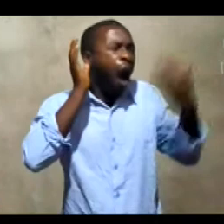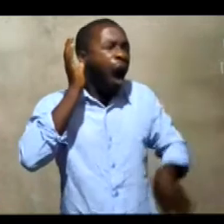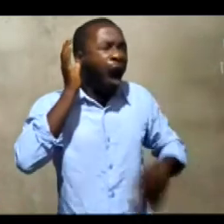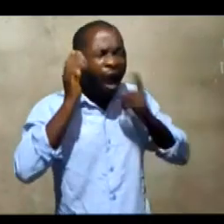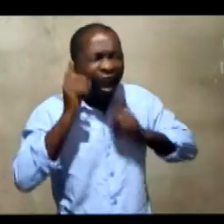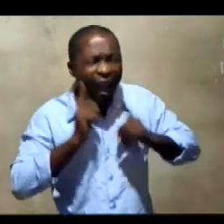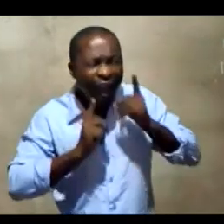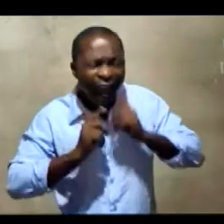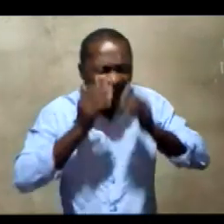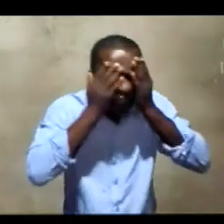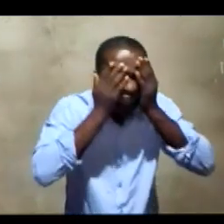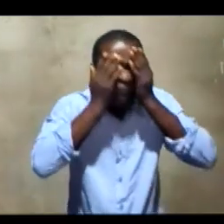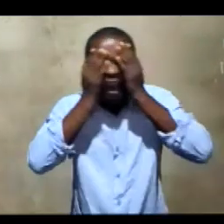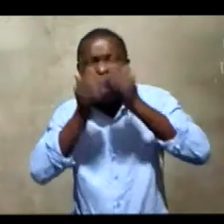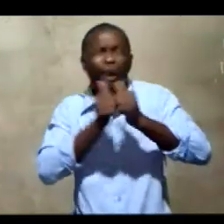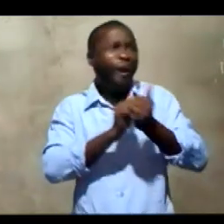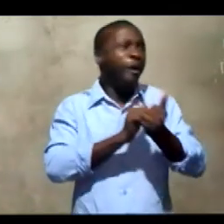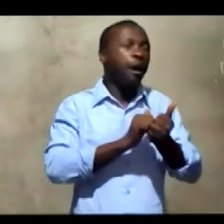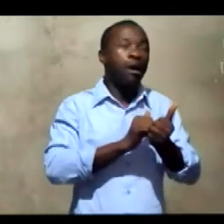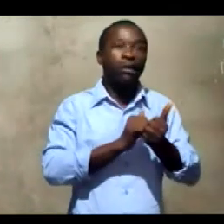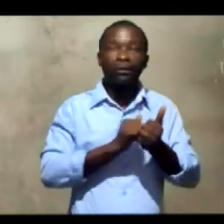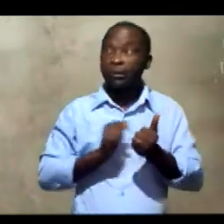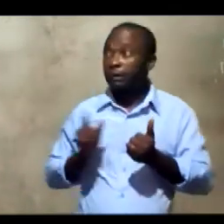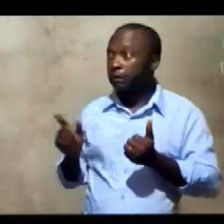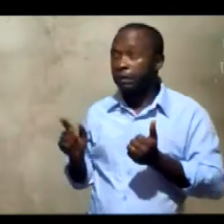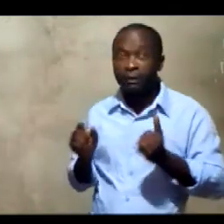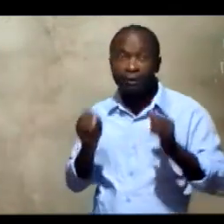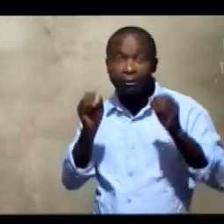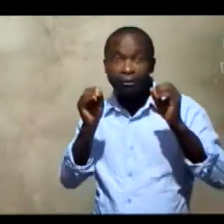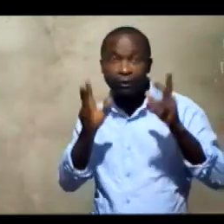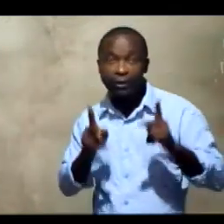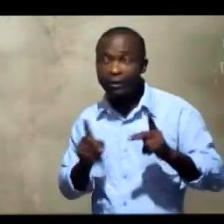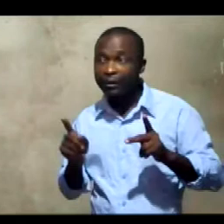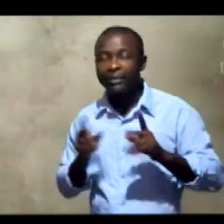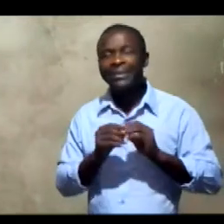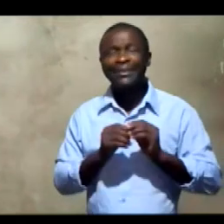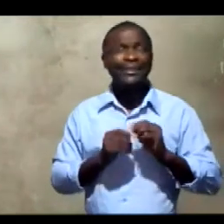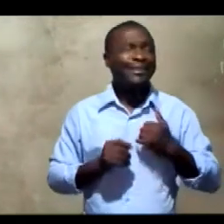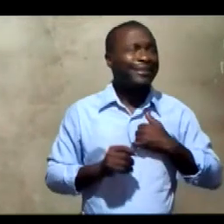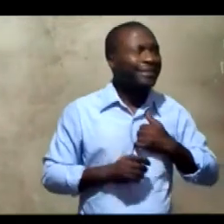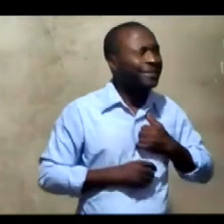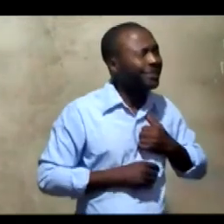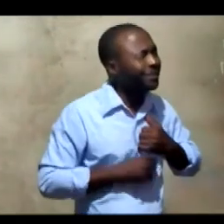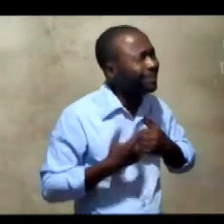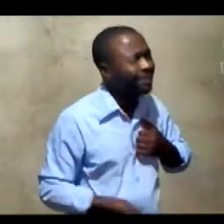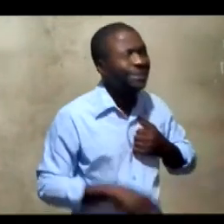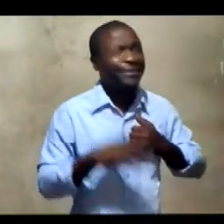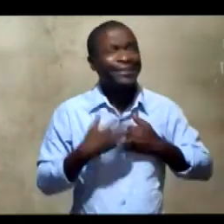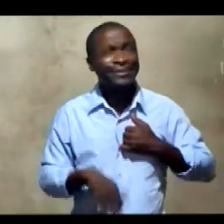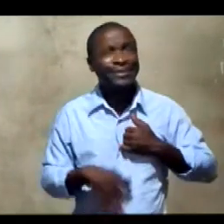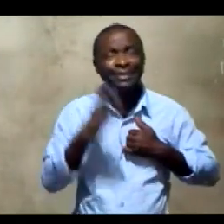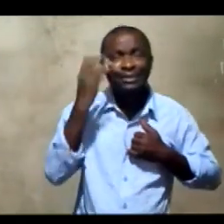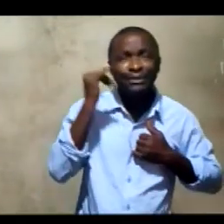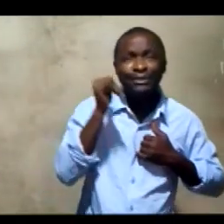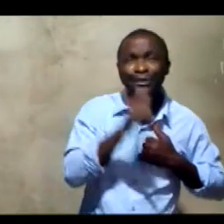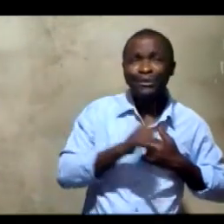Ça fait mal parce que voici que nous passons toute une journée avec les enfants. On se sépare